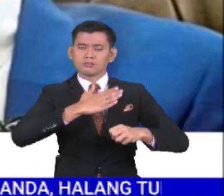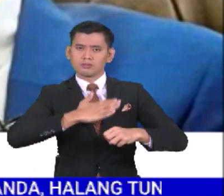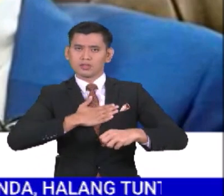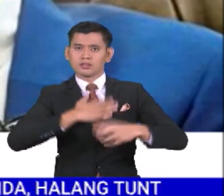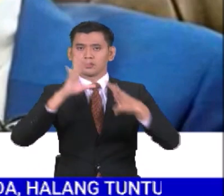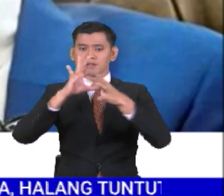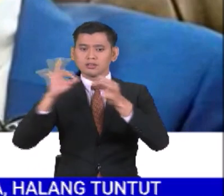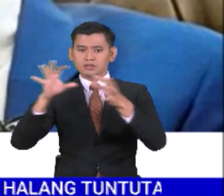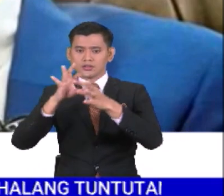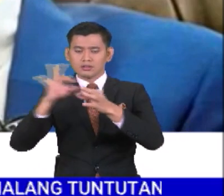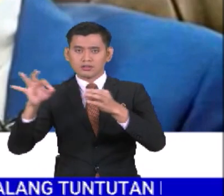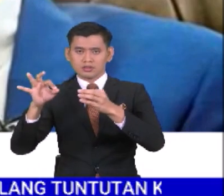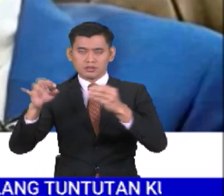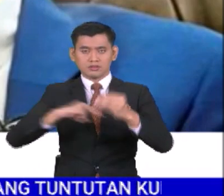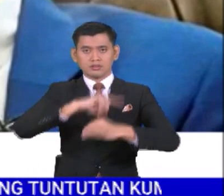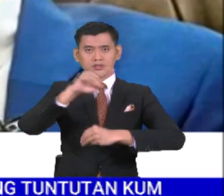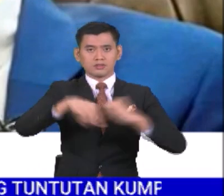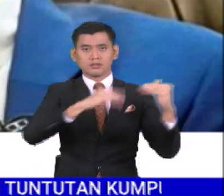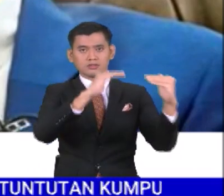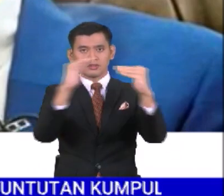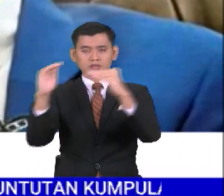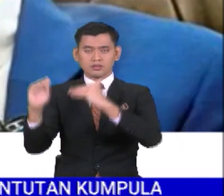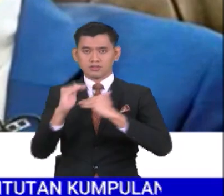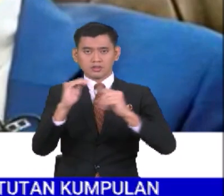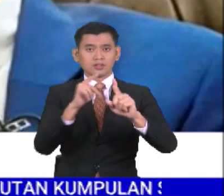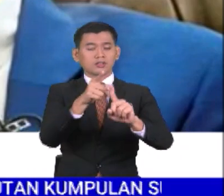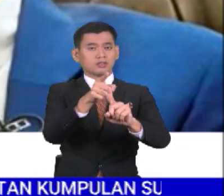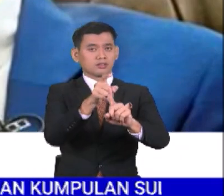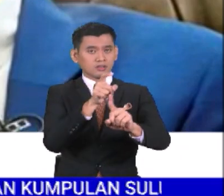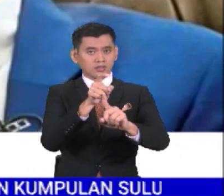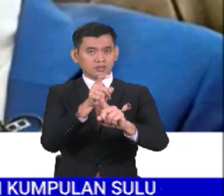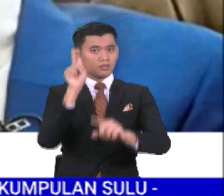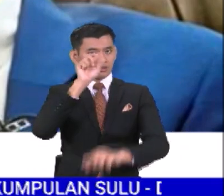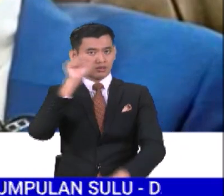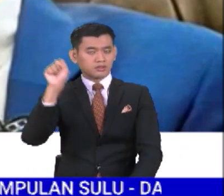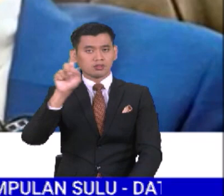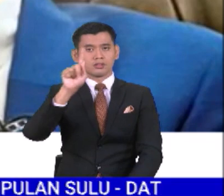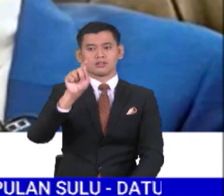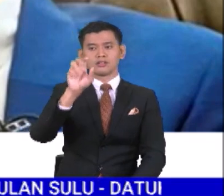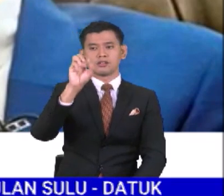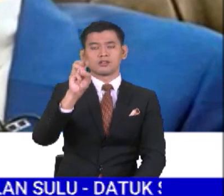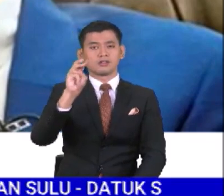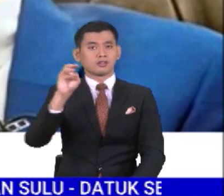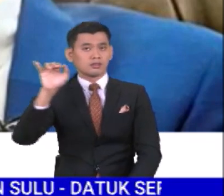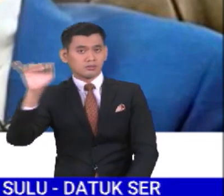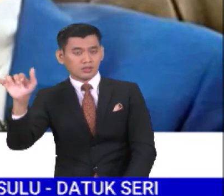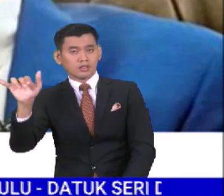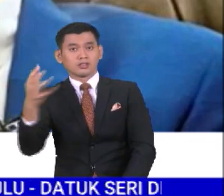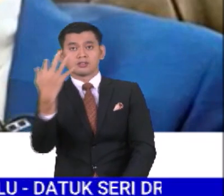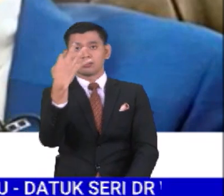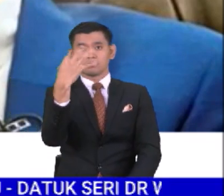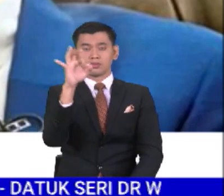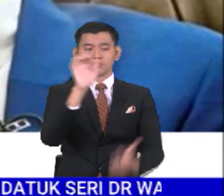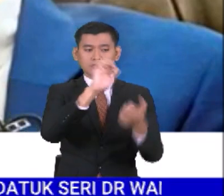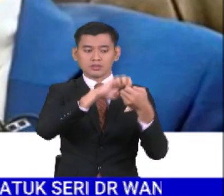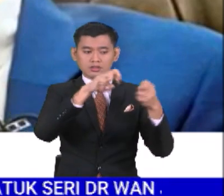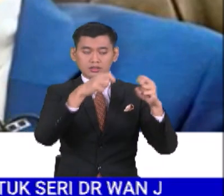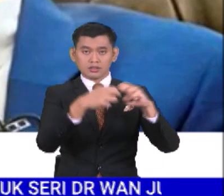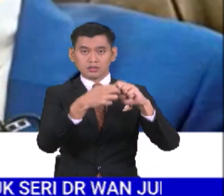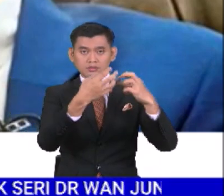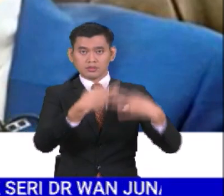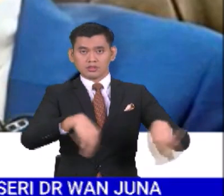Justice in the Wilderness, tulisan Tan Sri Tommy. Pasukan itu juga telah mengkategorikan 19 isu penting yang dikesan dalam